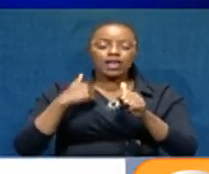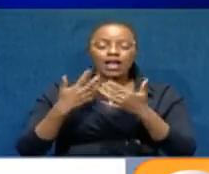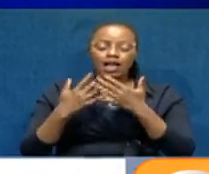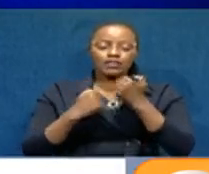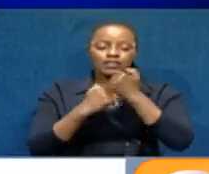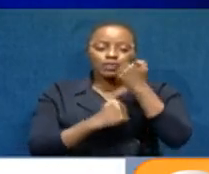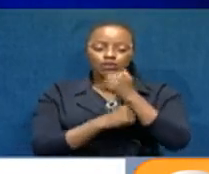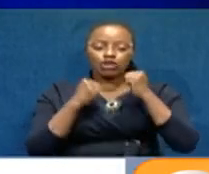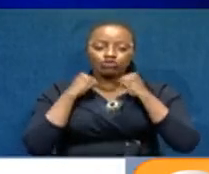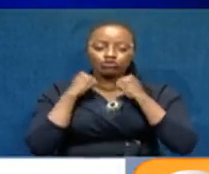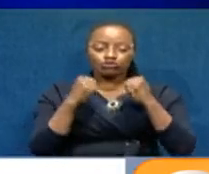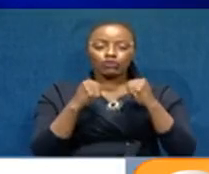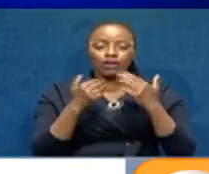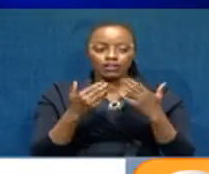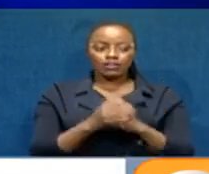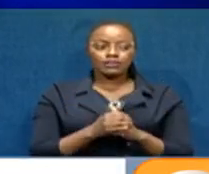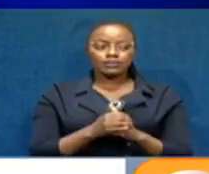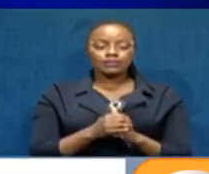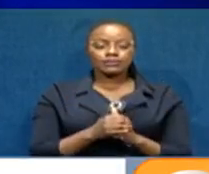miundo msingi thabiti humu nchini.